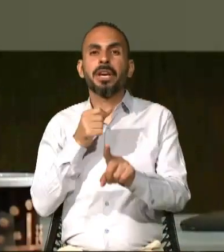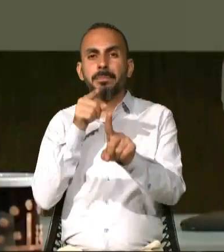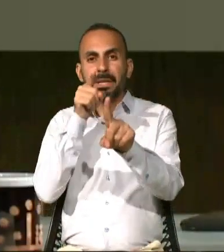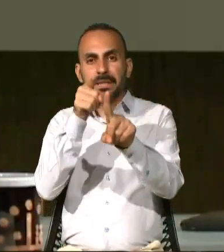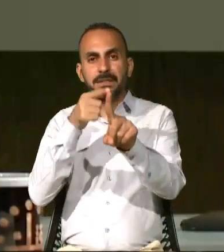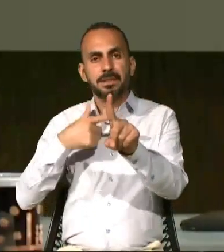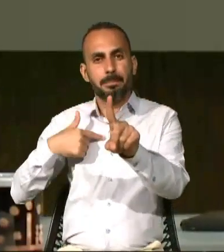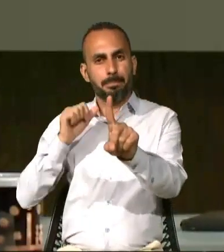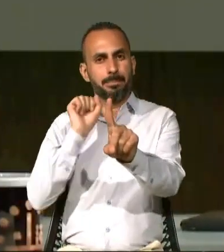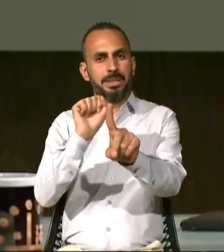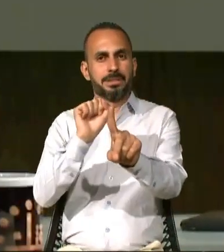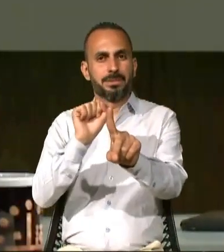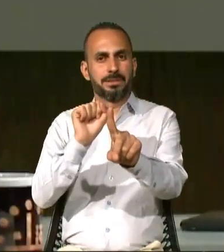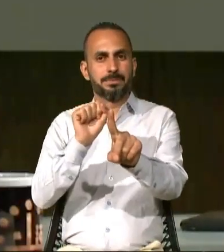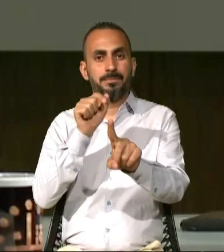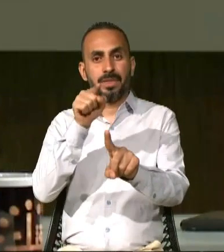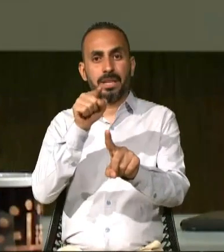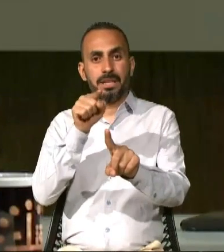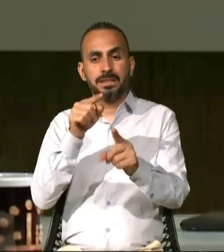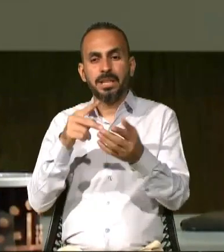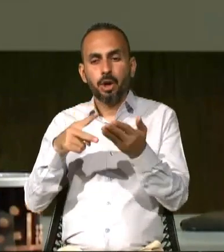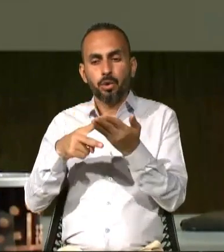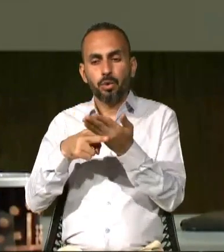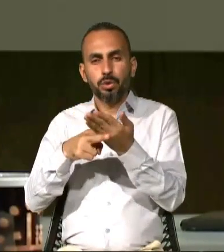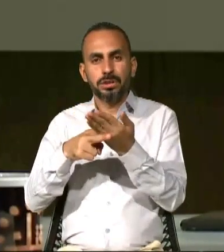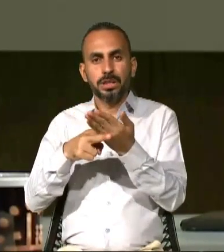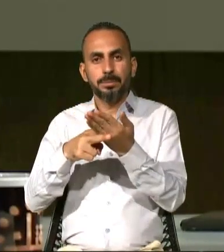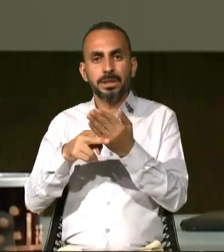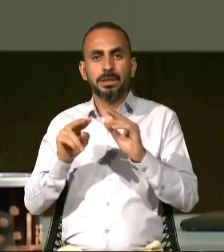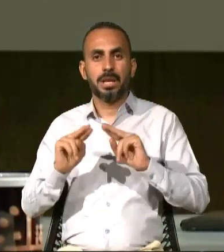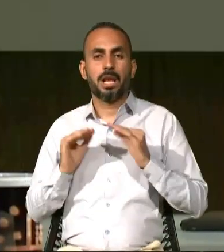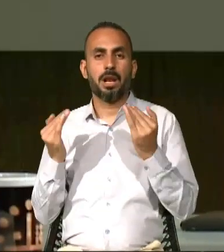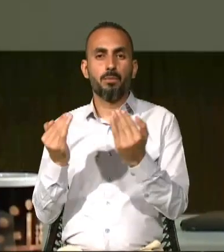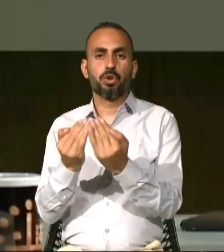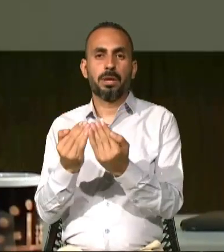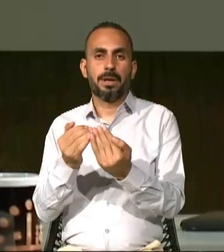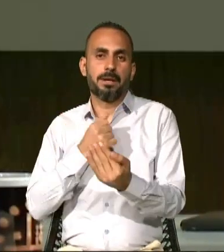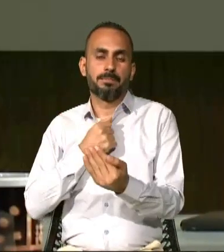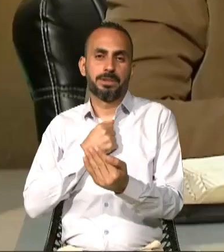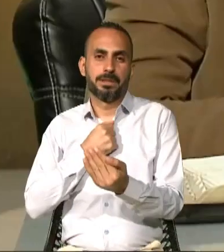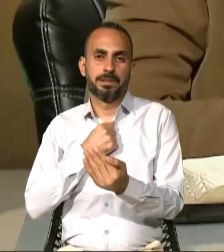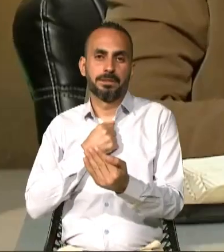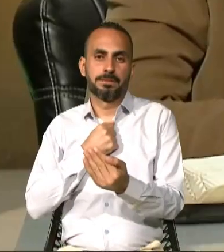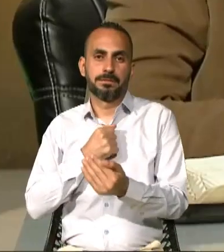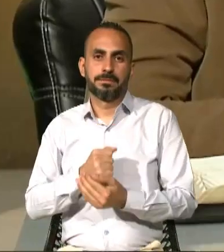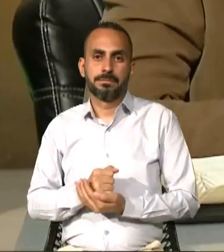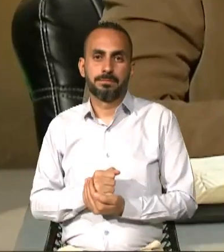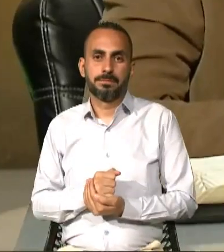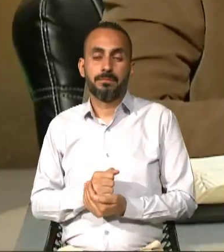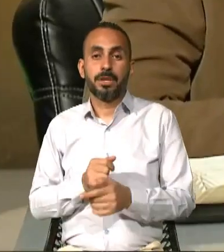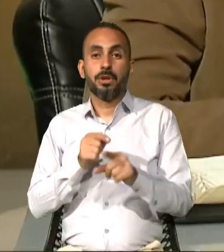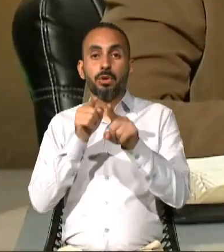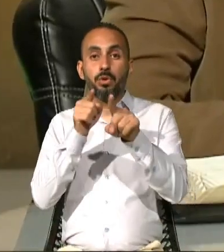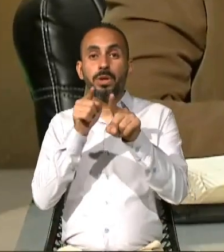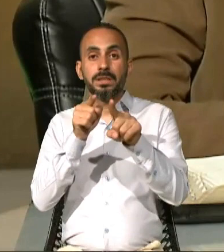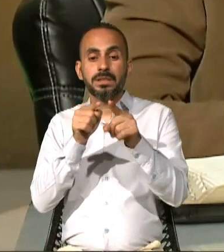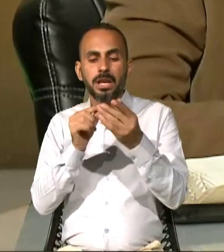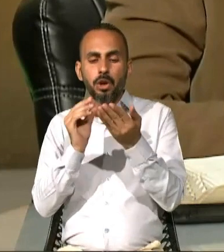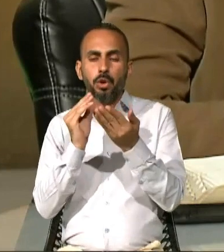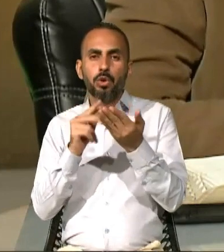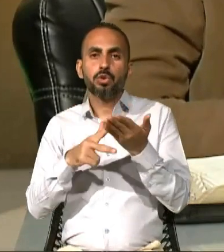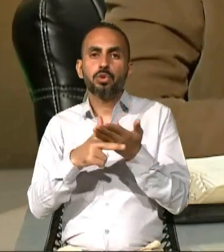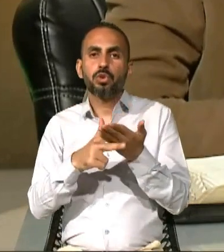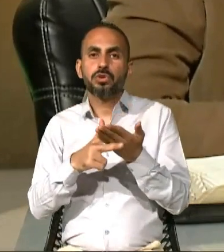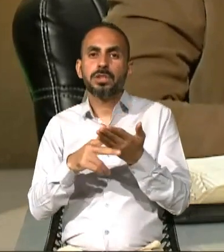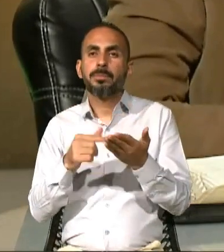هم جزء من المجتمع. يس. هم جزء مننا، وجزء من قلب الاب، جزء من محبه ربنا.